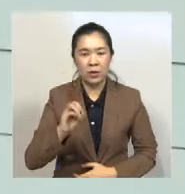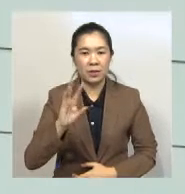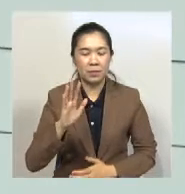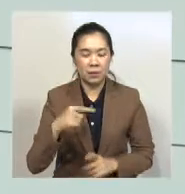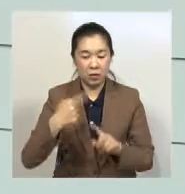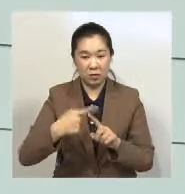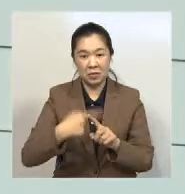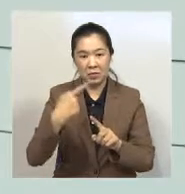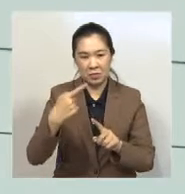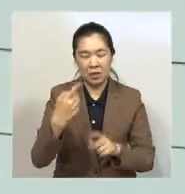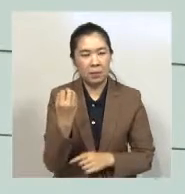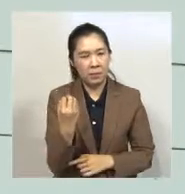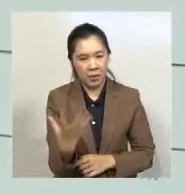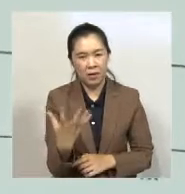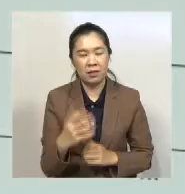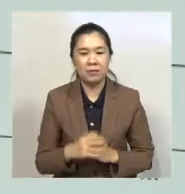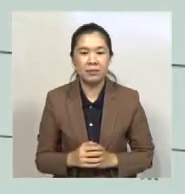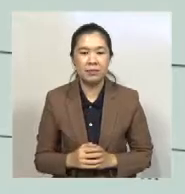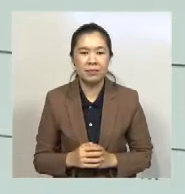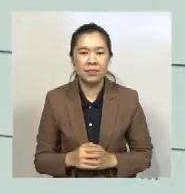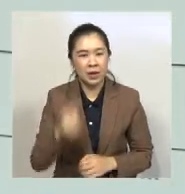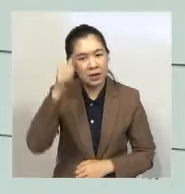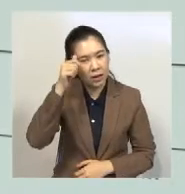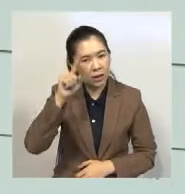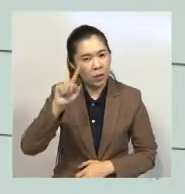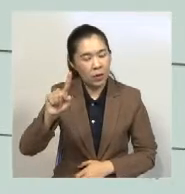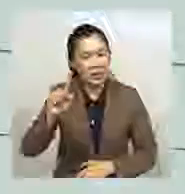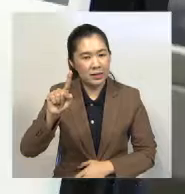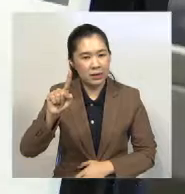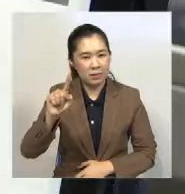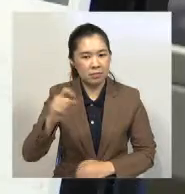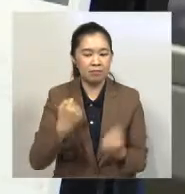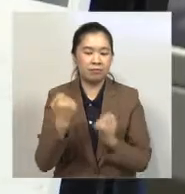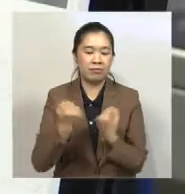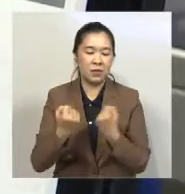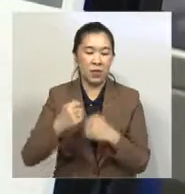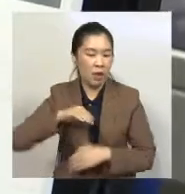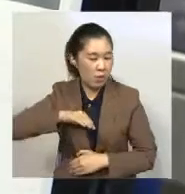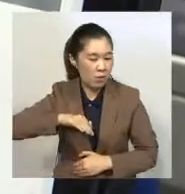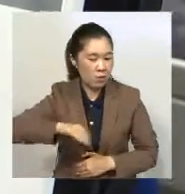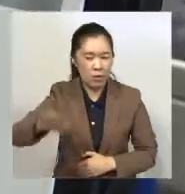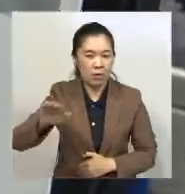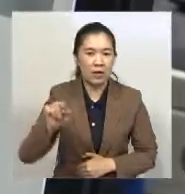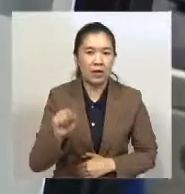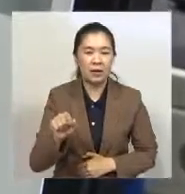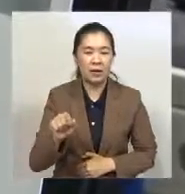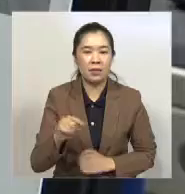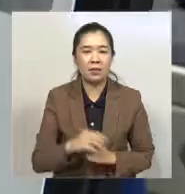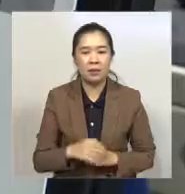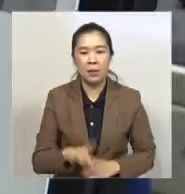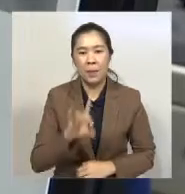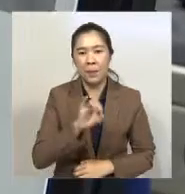22,260 คนต่อเดือนเรียกว่าเยอะทีเดียวนะคะอาเฉลี่ยเป็นวันบ้างเขาบอกใน1วันเนี่ยจะมีคนที่ฝ่าไฟแดงวัน